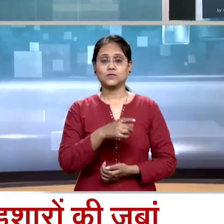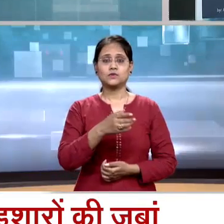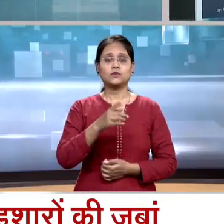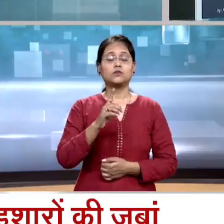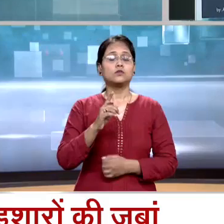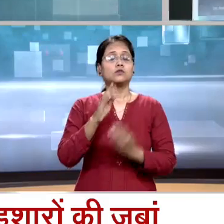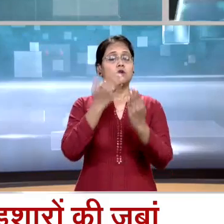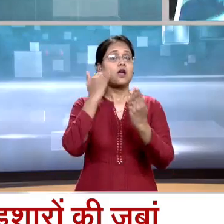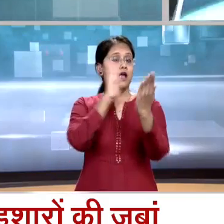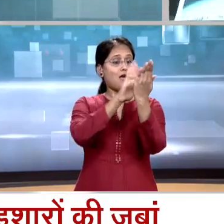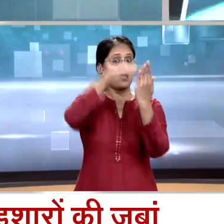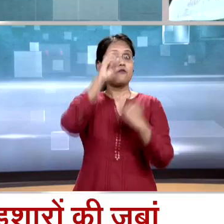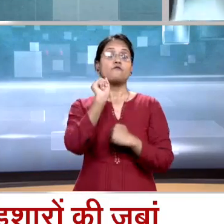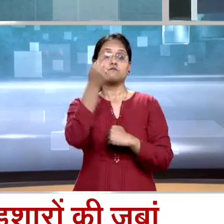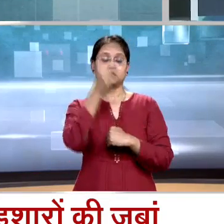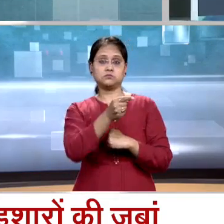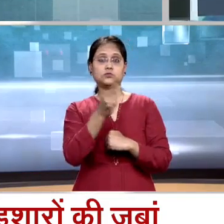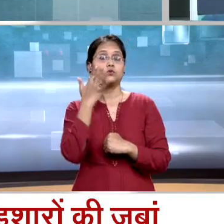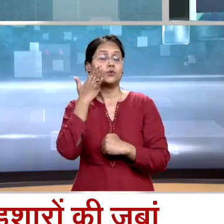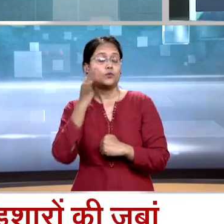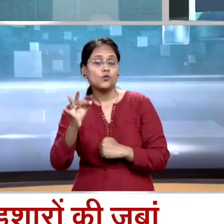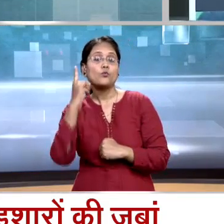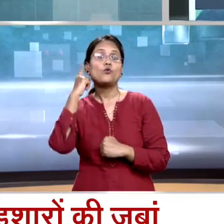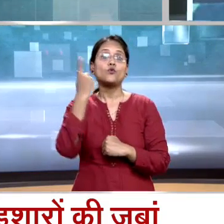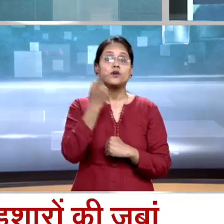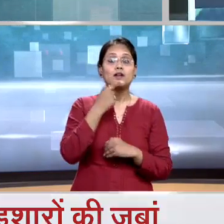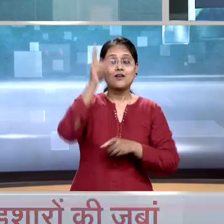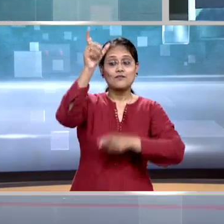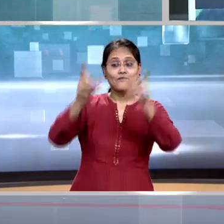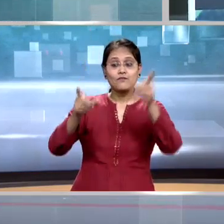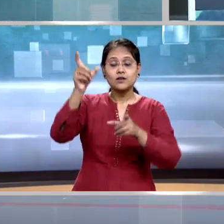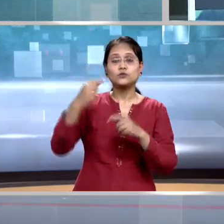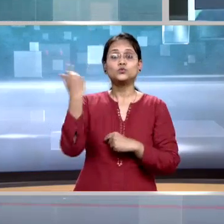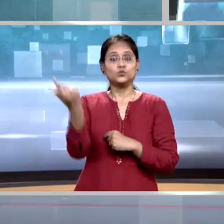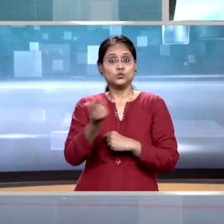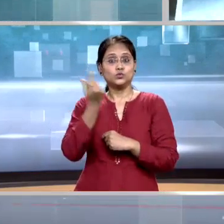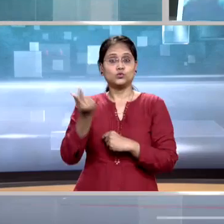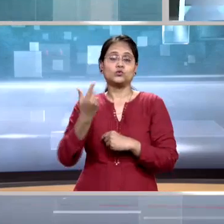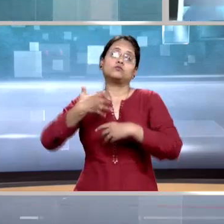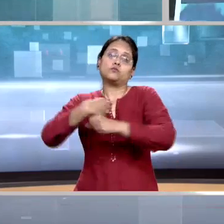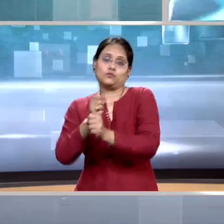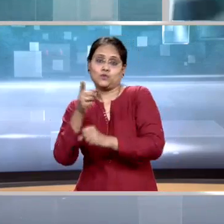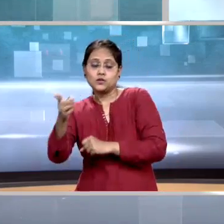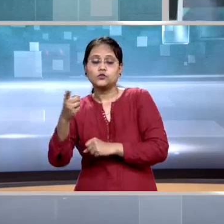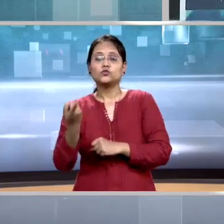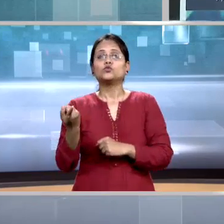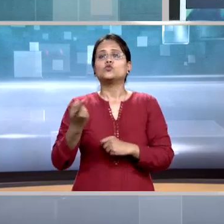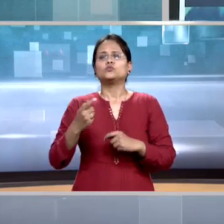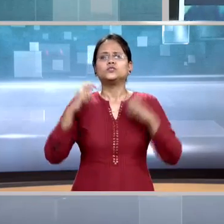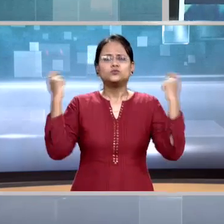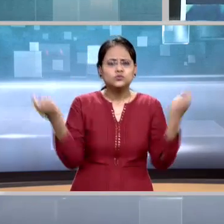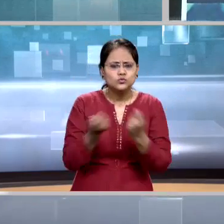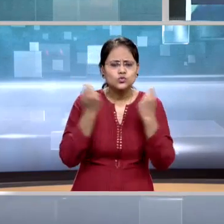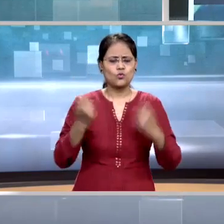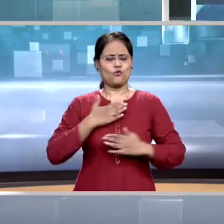ये पहला कैलेंडर है जो खास तौर पर बधिर लोगों के लिए बनाया गया है। अब ये भी हर त्योहार का मतलब और मकसद जान